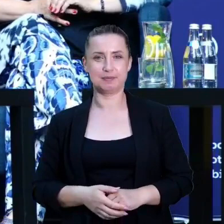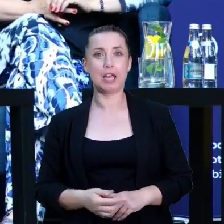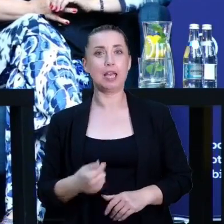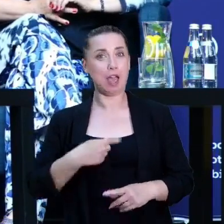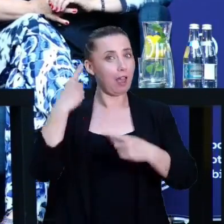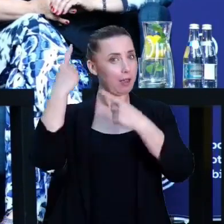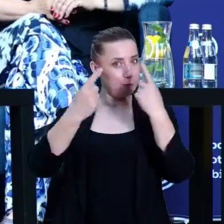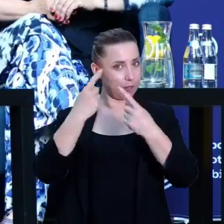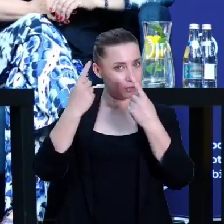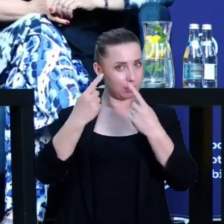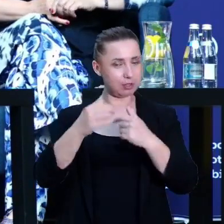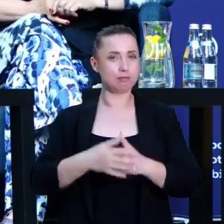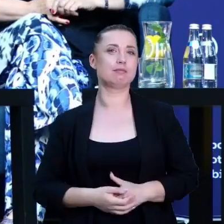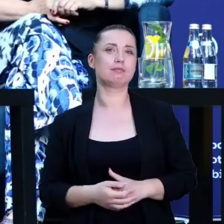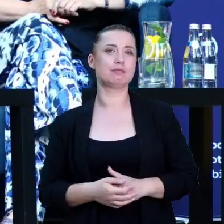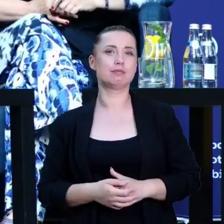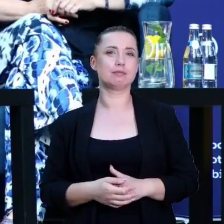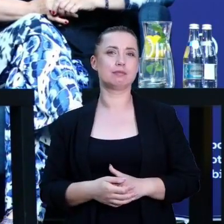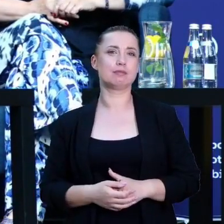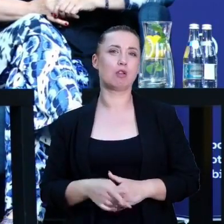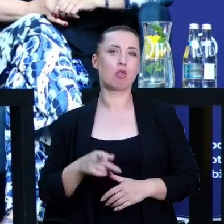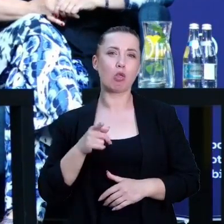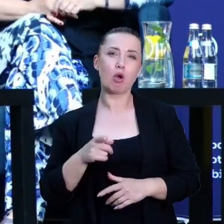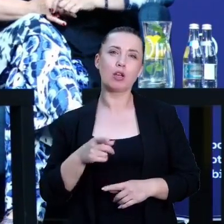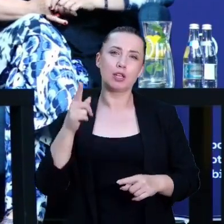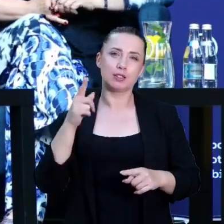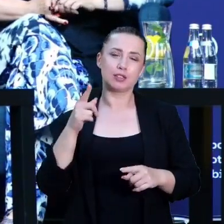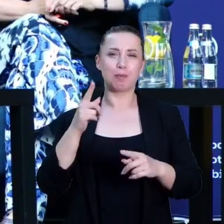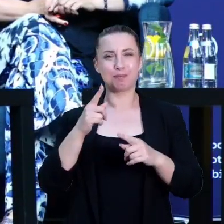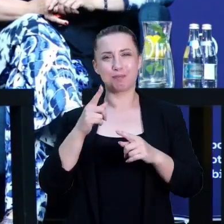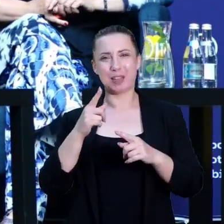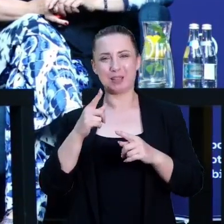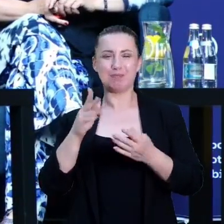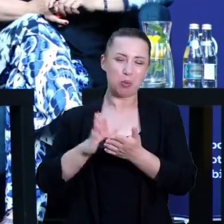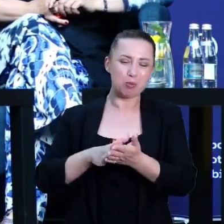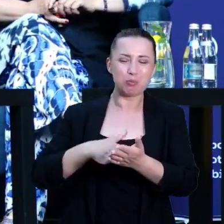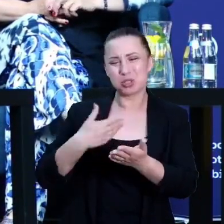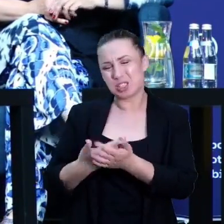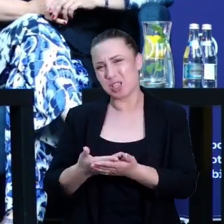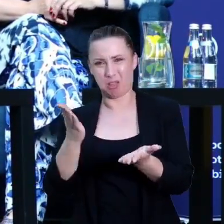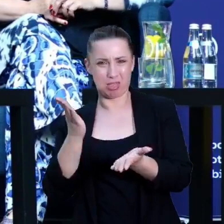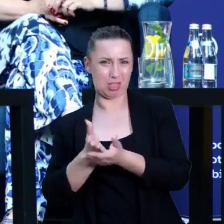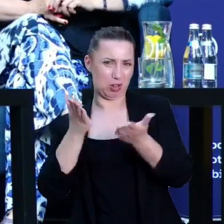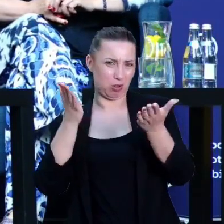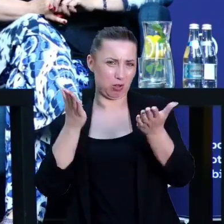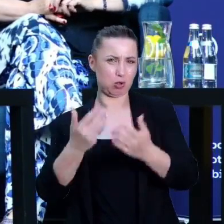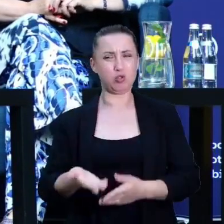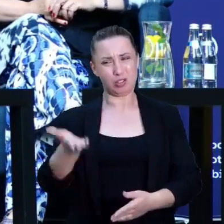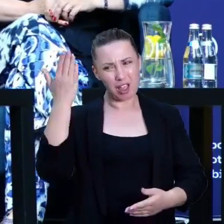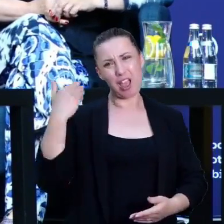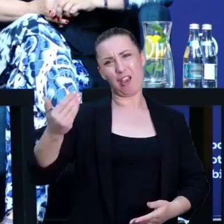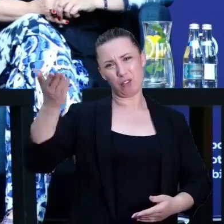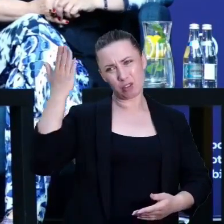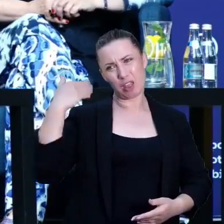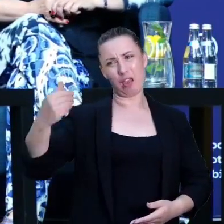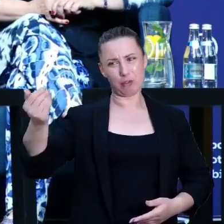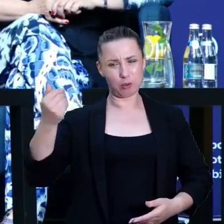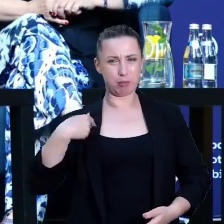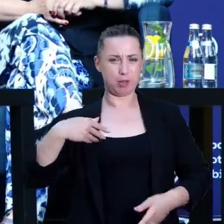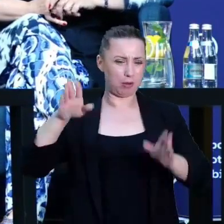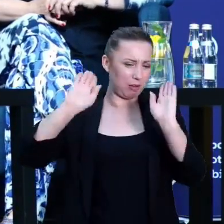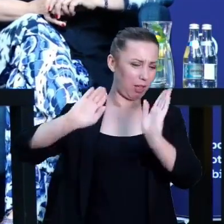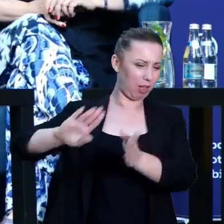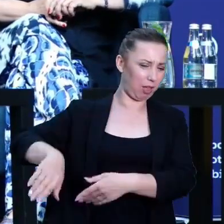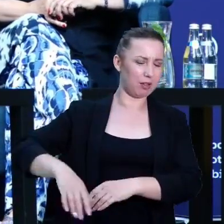Natomiast myślę, że no to jest jakiś taki margines, no jakieś takie zjawisko. Zresztą to już przeszło, przebrzmiało, była